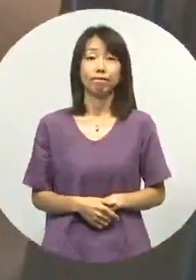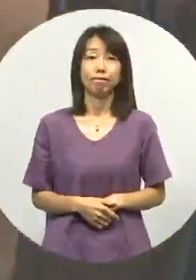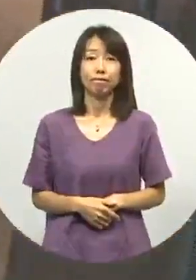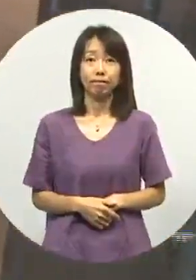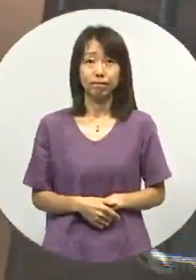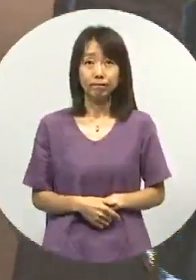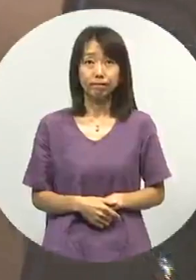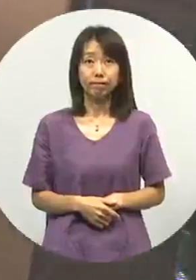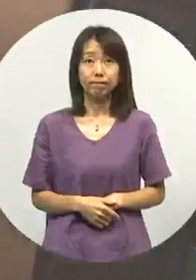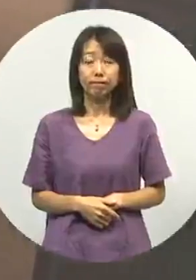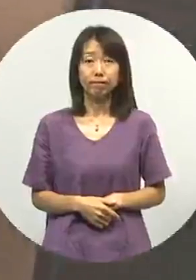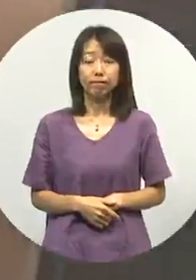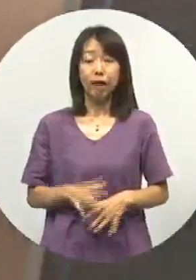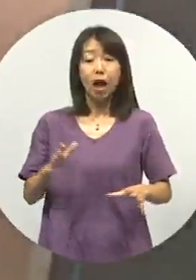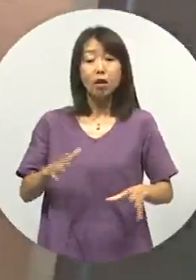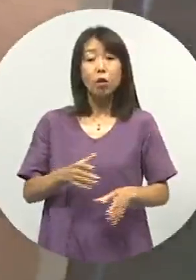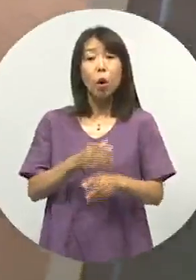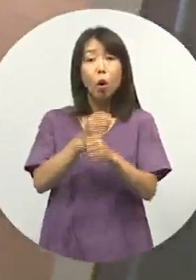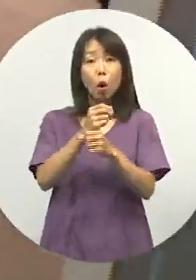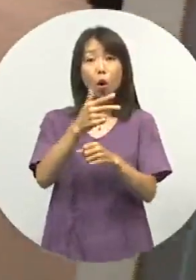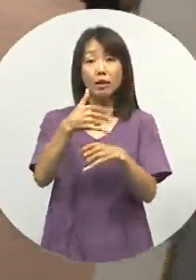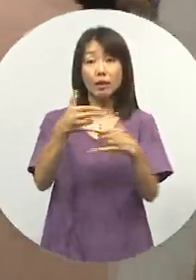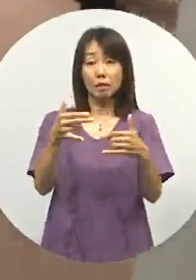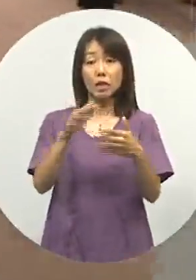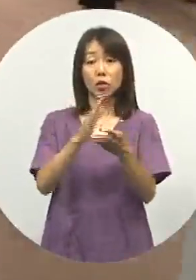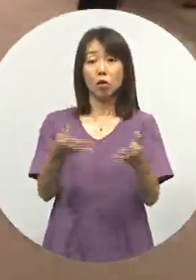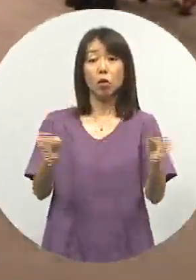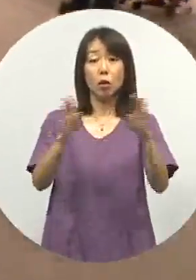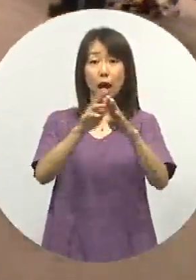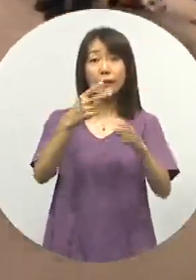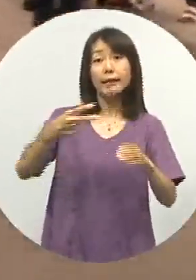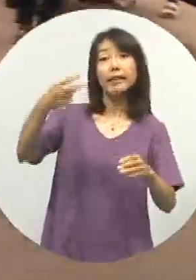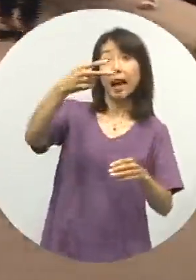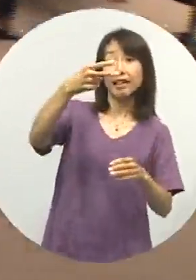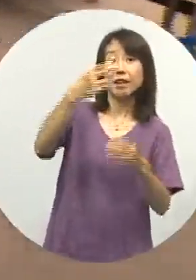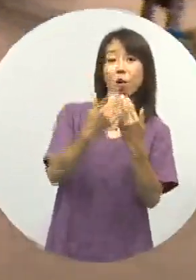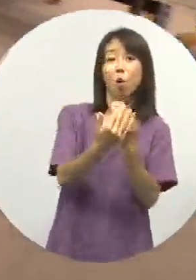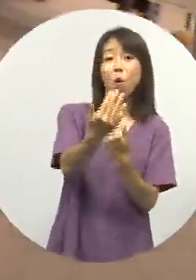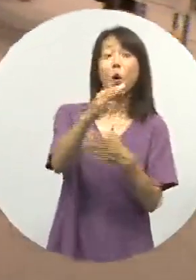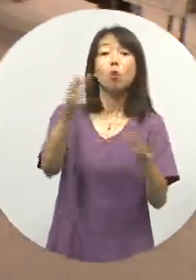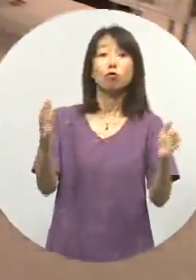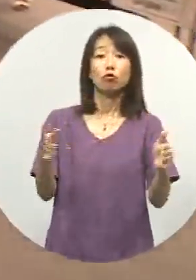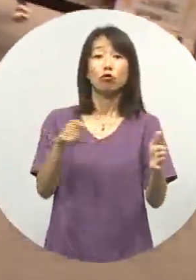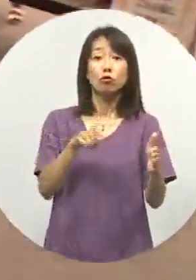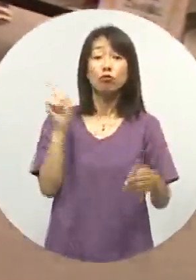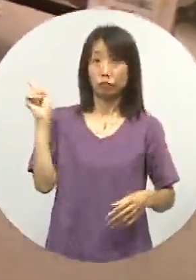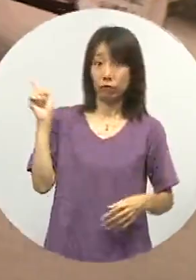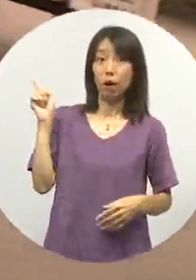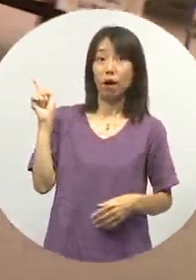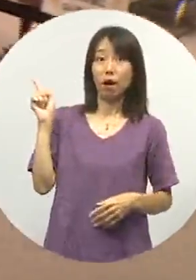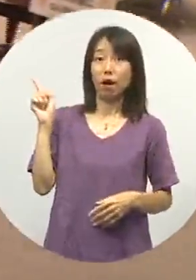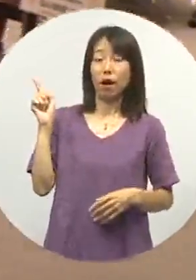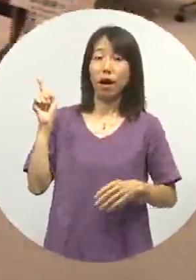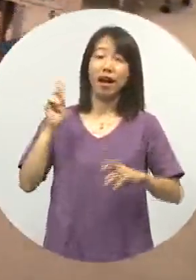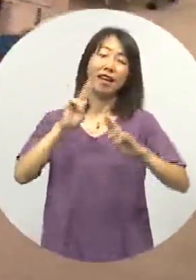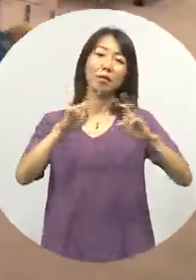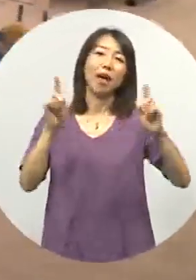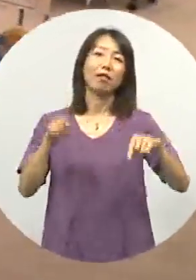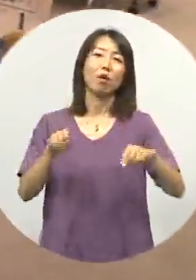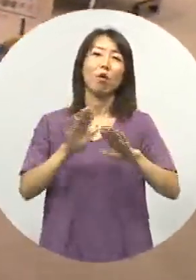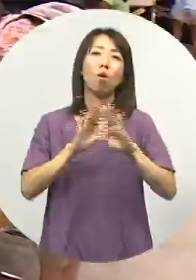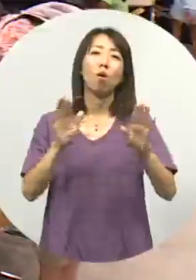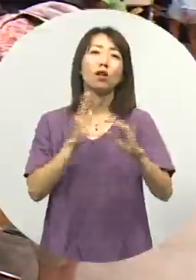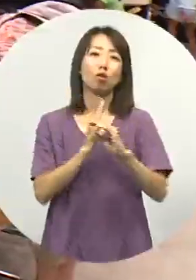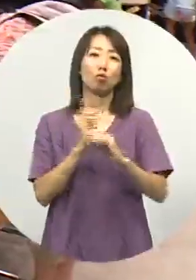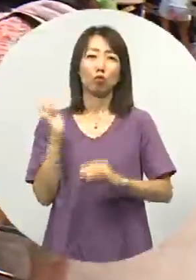さあ、総合市民図書館の2階のホールでは点字図書館のイベントが今開催されています